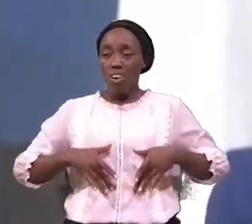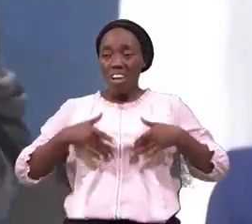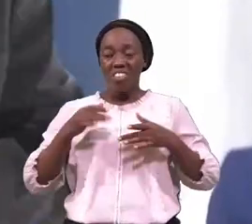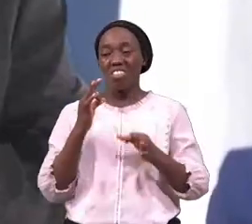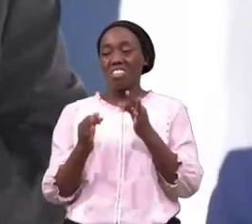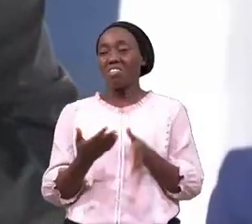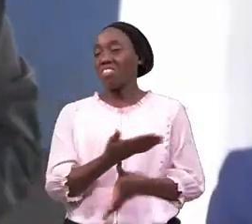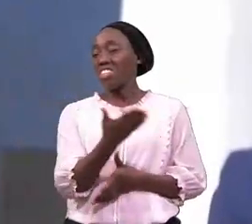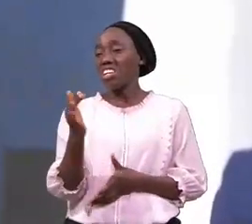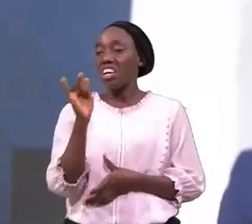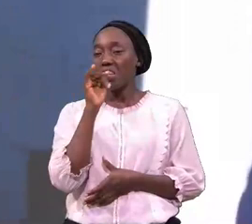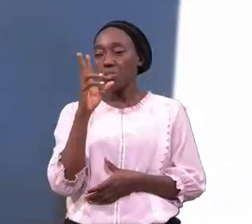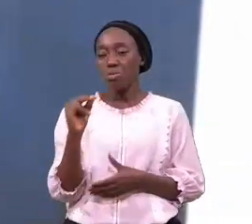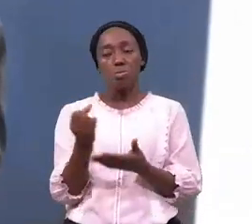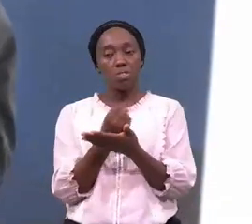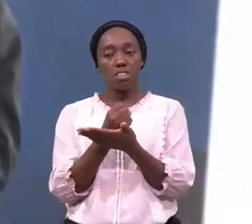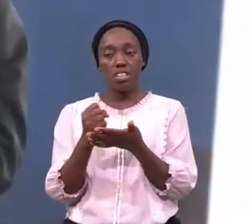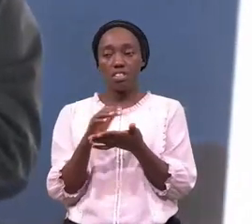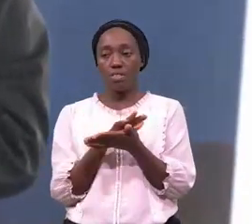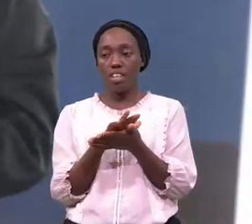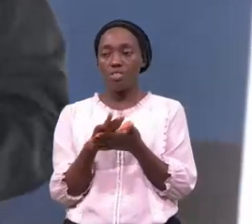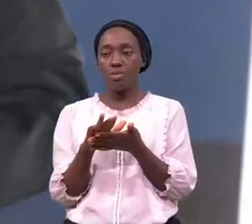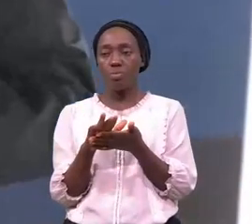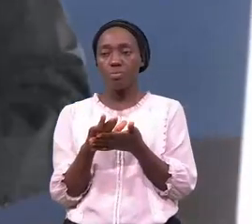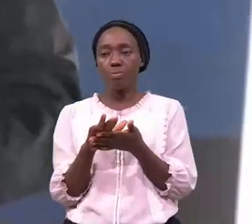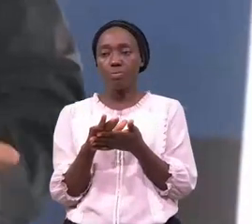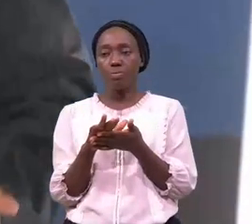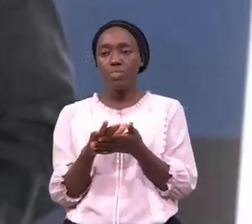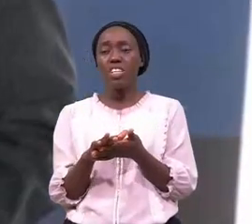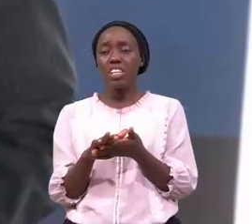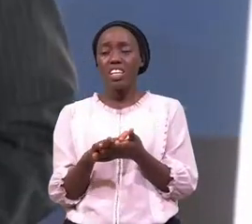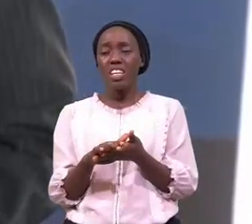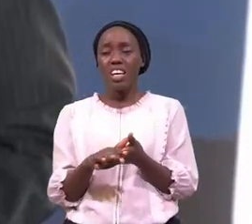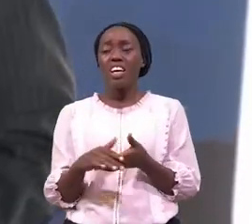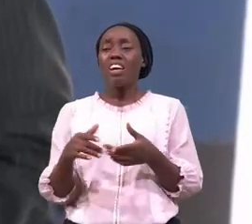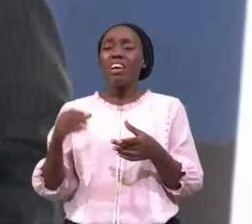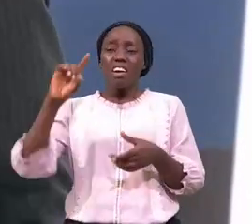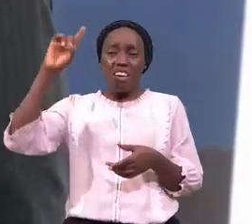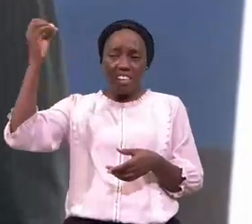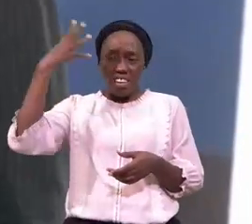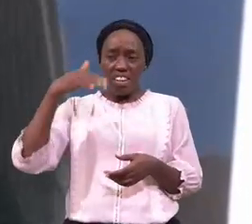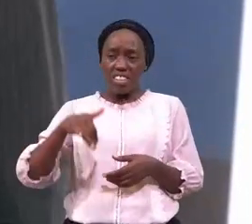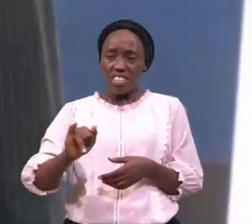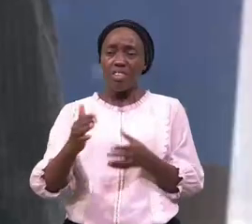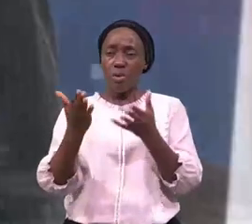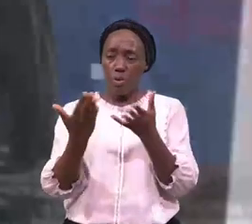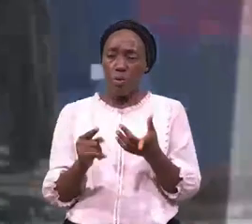La grâce n'aura pas été très loin dans ta vie, dans son œuvre, s'il n'y a pas la sanctification. La grâce veut faire